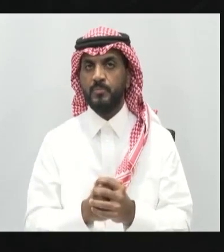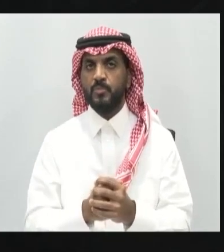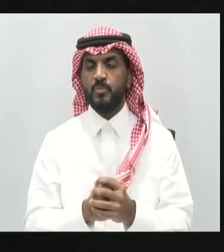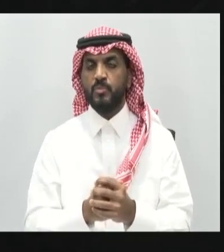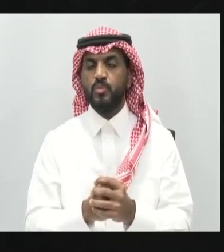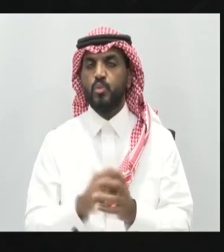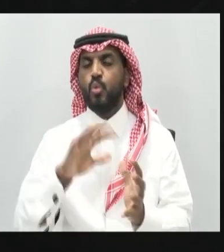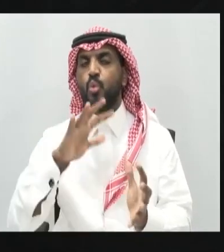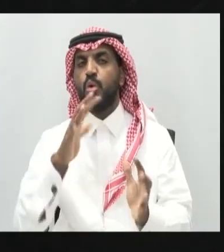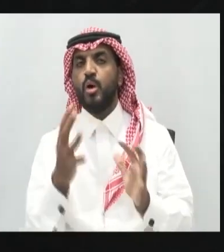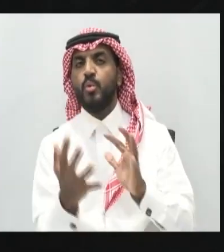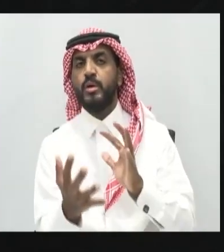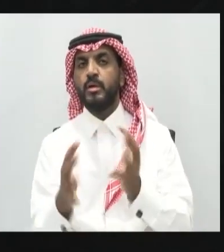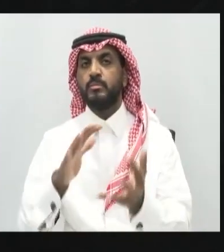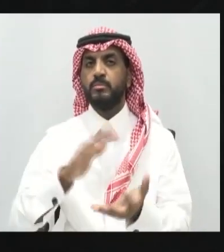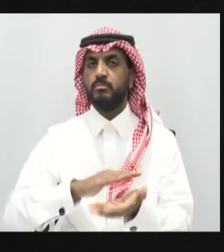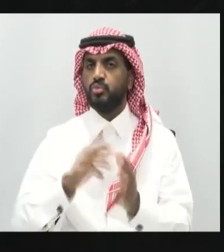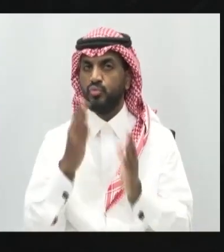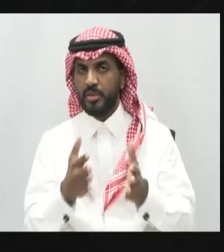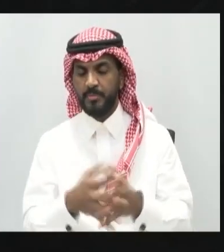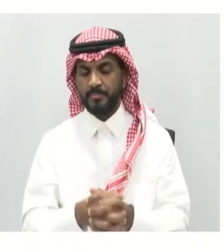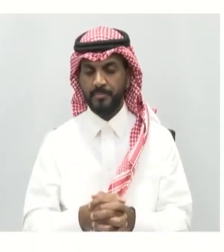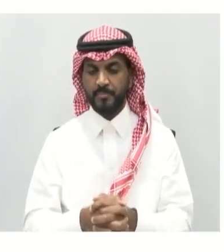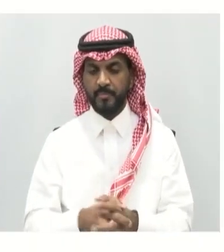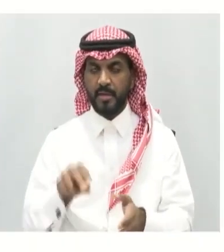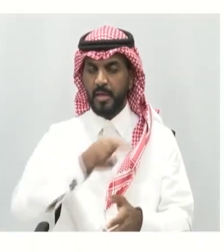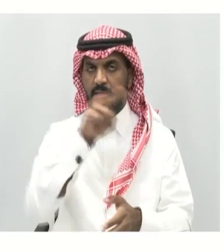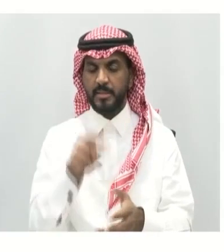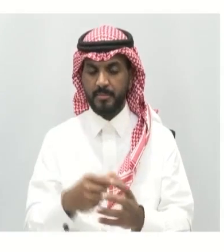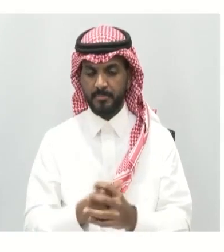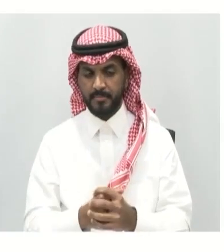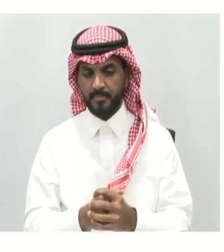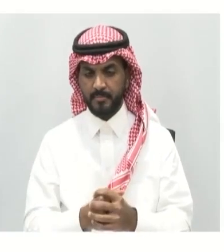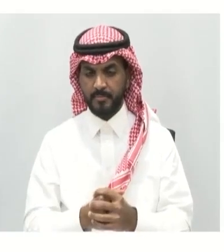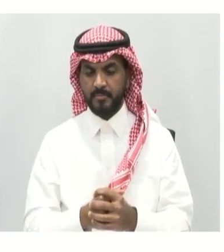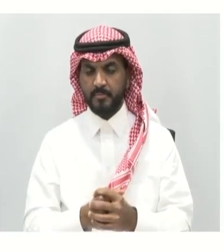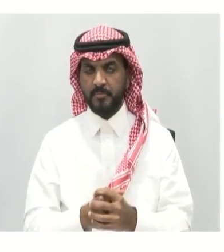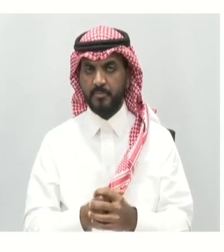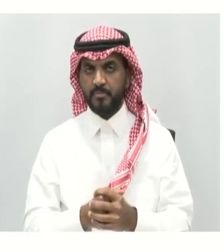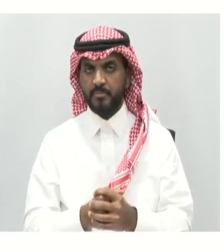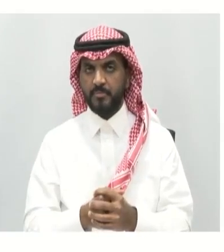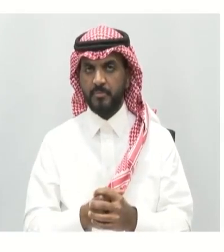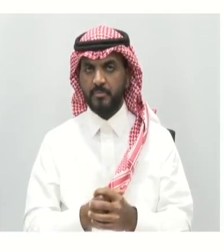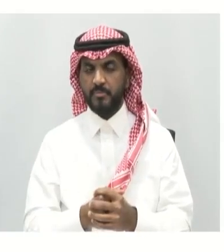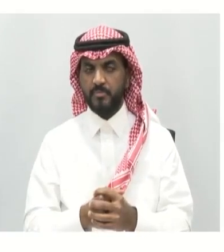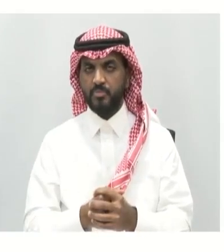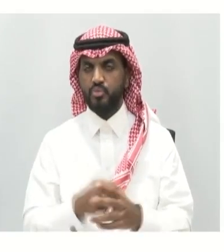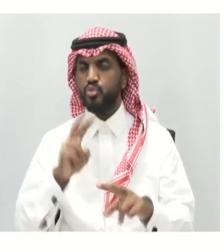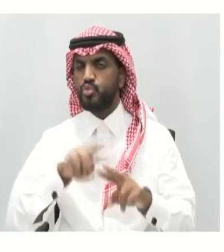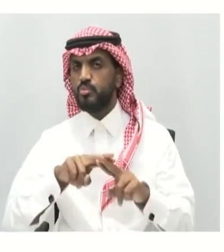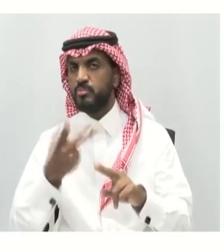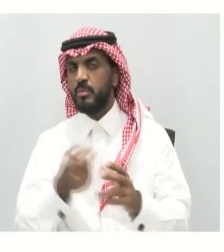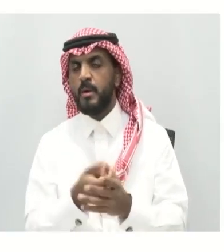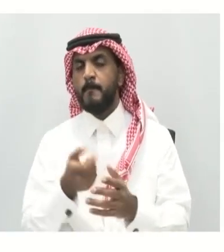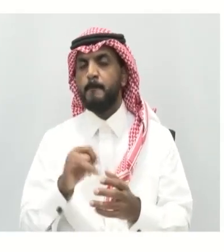كرويه الشكل تعالوا نشوف الاسئله عندنا عندنا هنا يقول هذه عباره عن نجوم